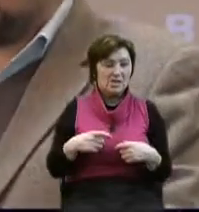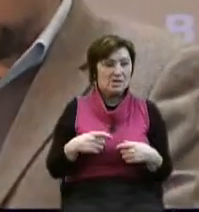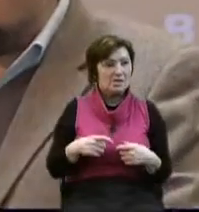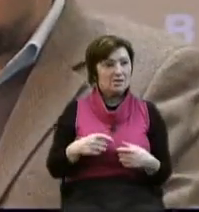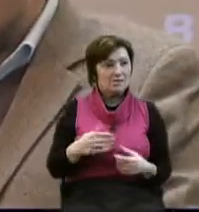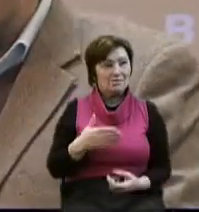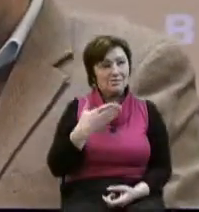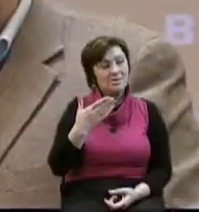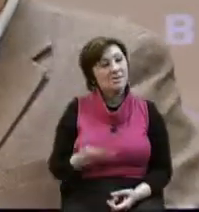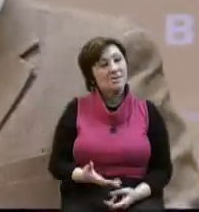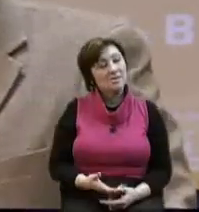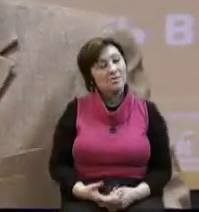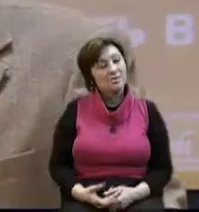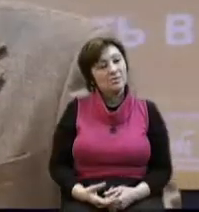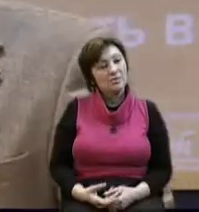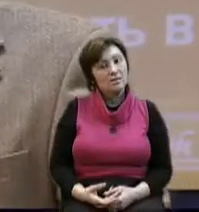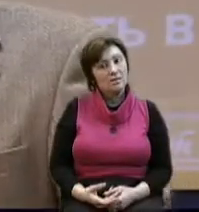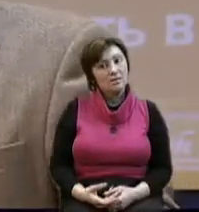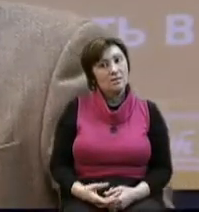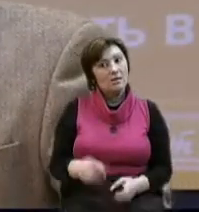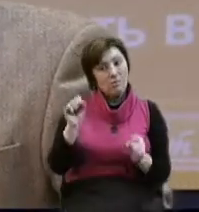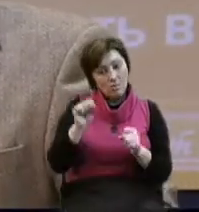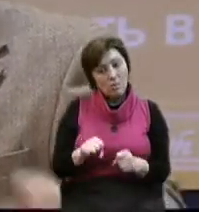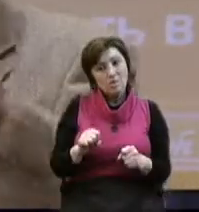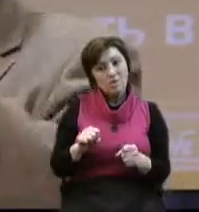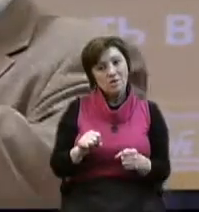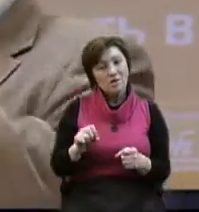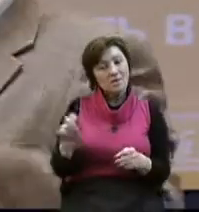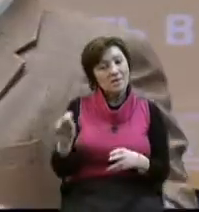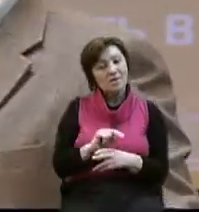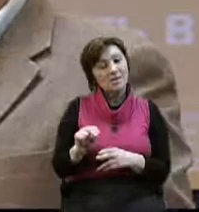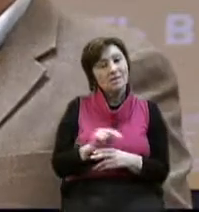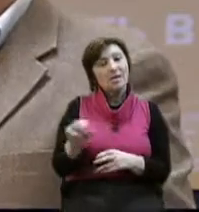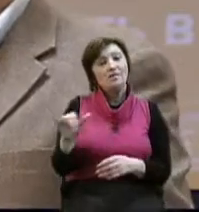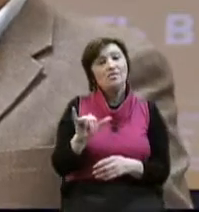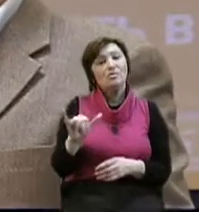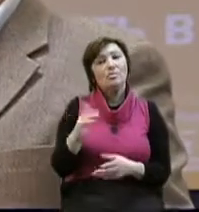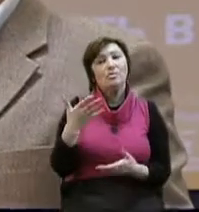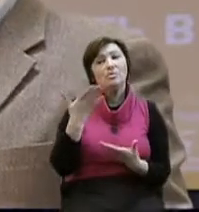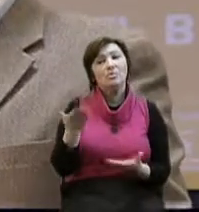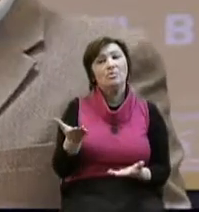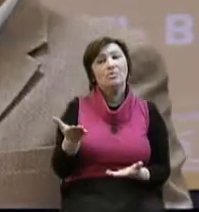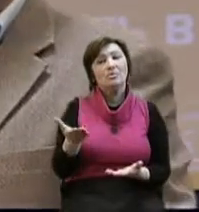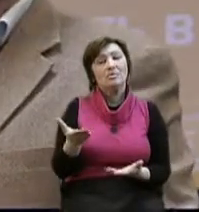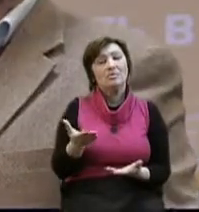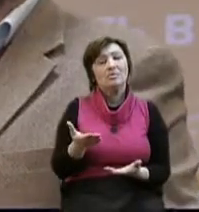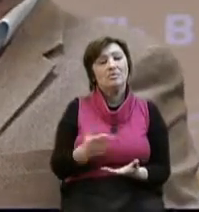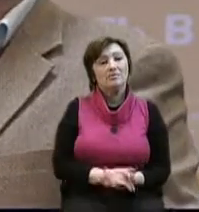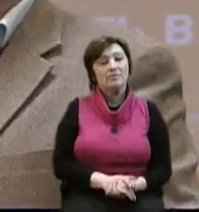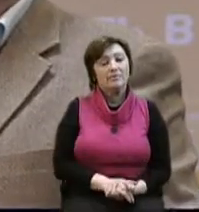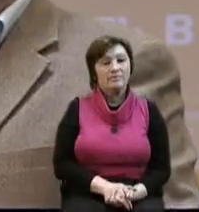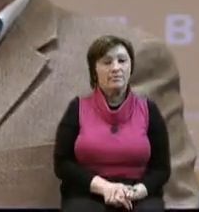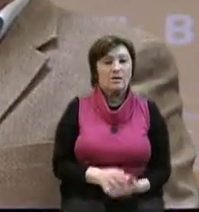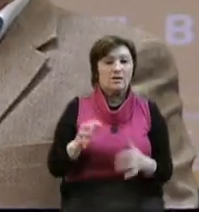вопрос. Итак, можно ли исцелять в субботу? Дело в том,